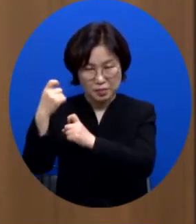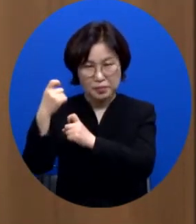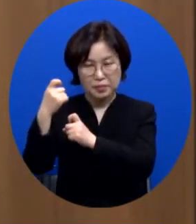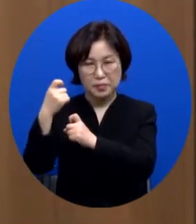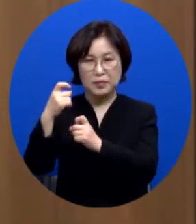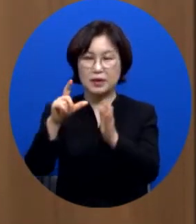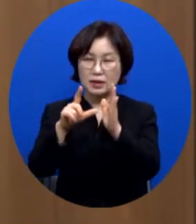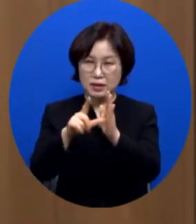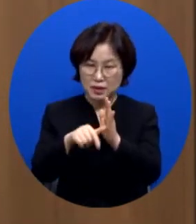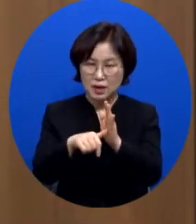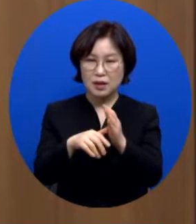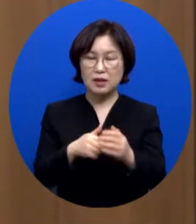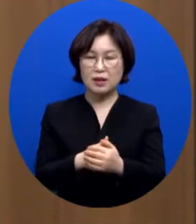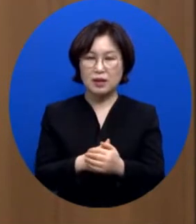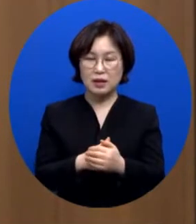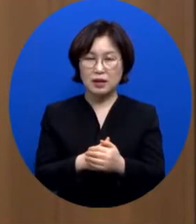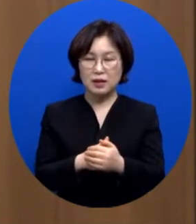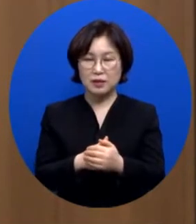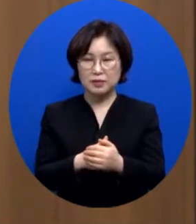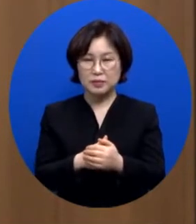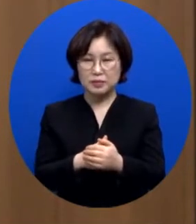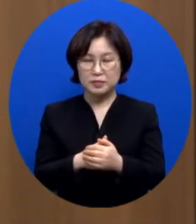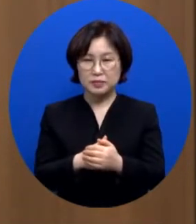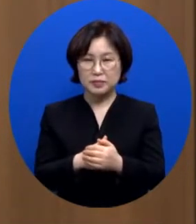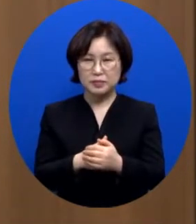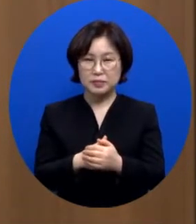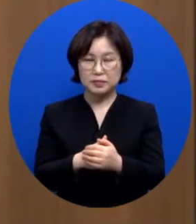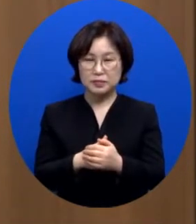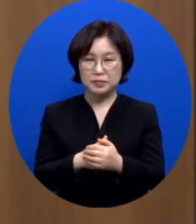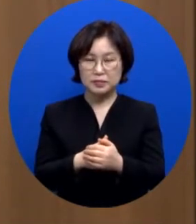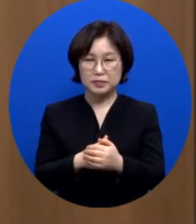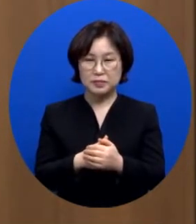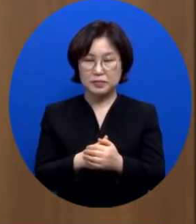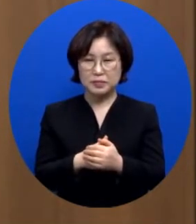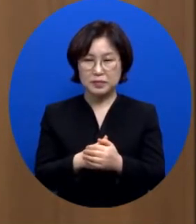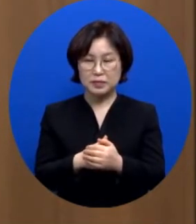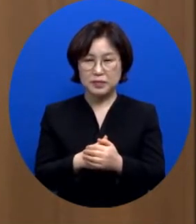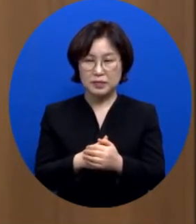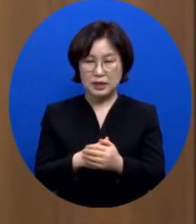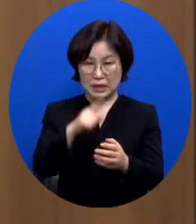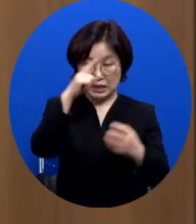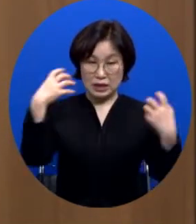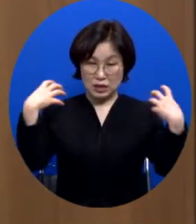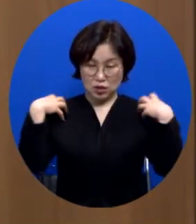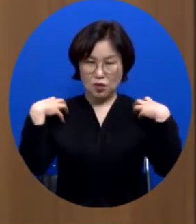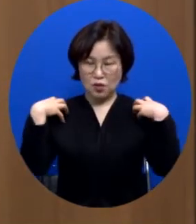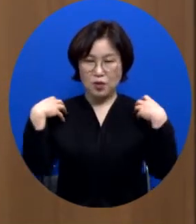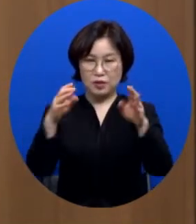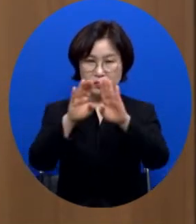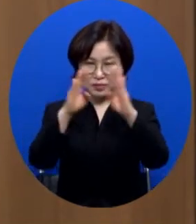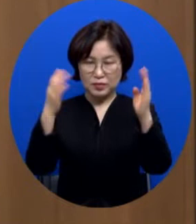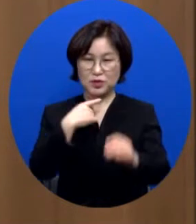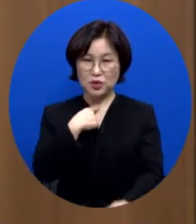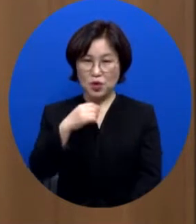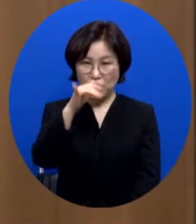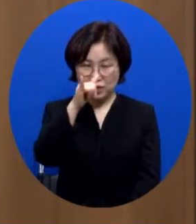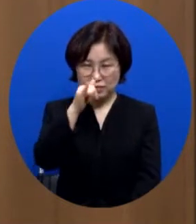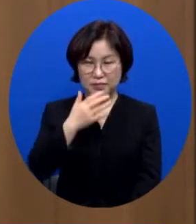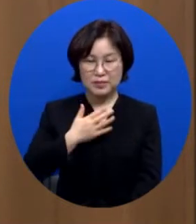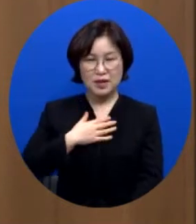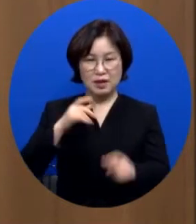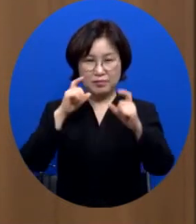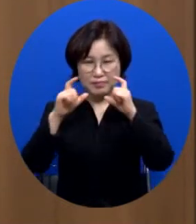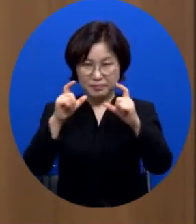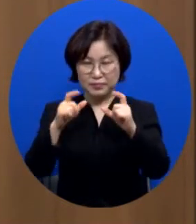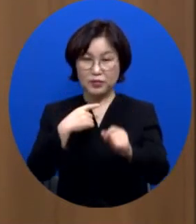교계연합회에서 100주년 3.1 기념 집회를 시청해서 했습니다. 근데 그때 제가 주창했던